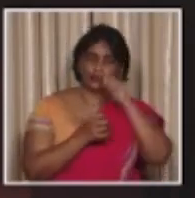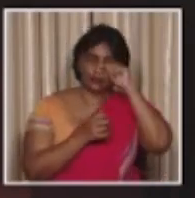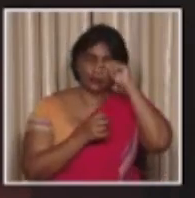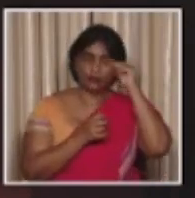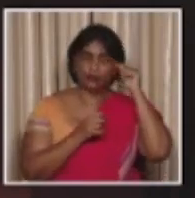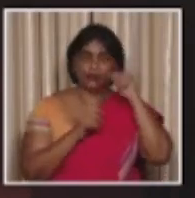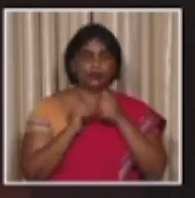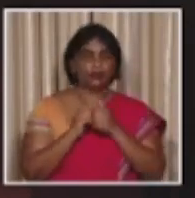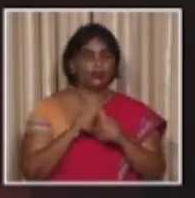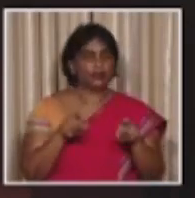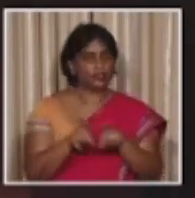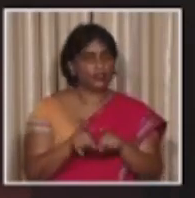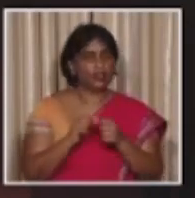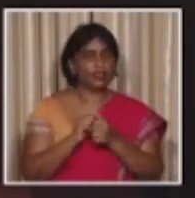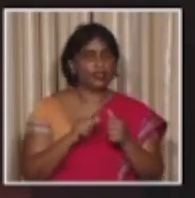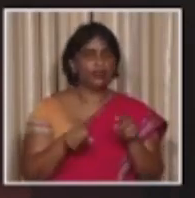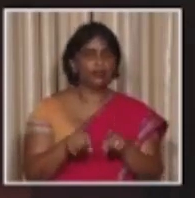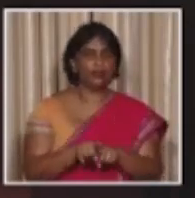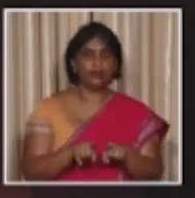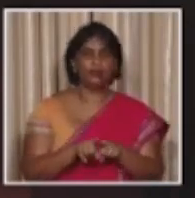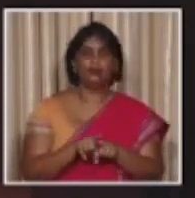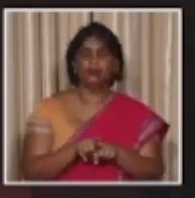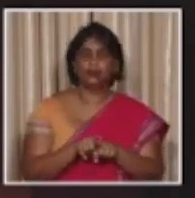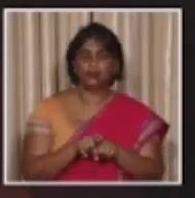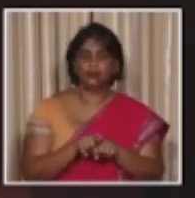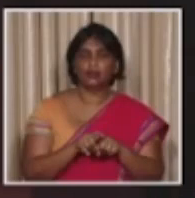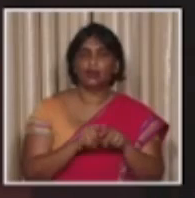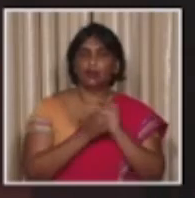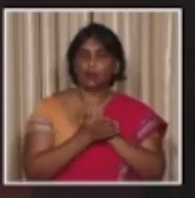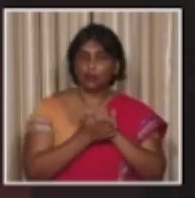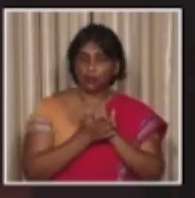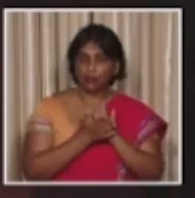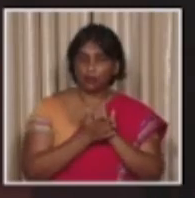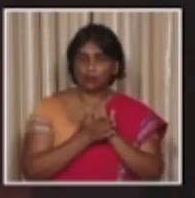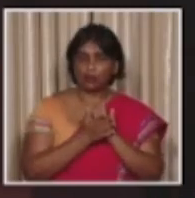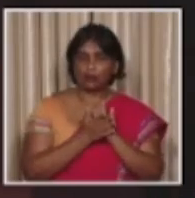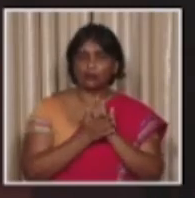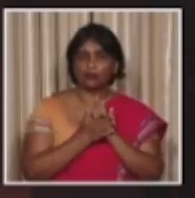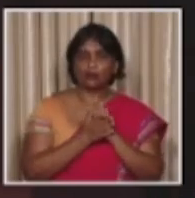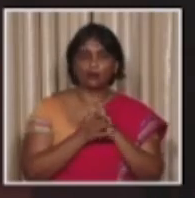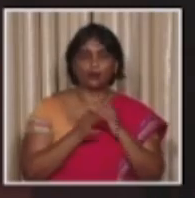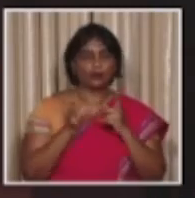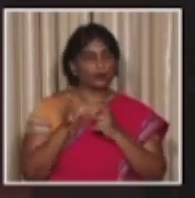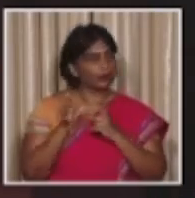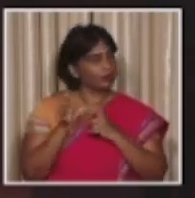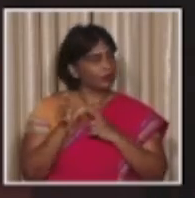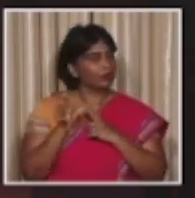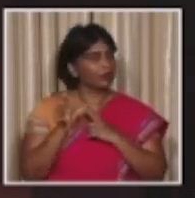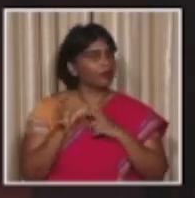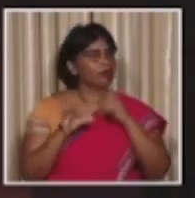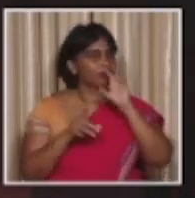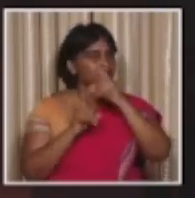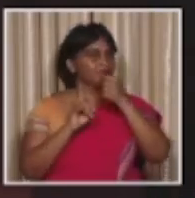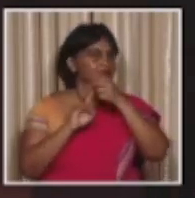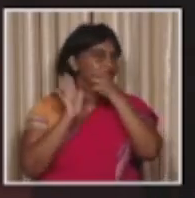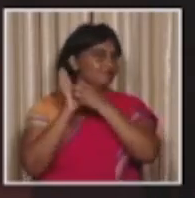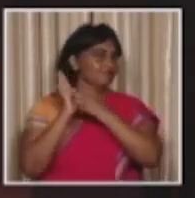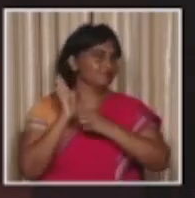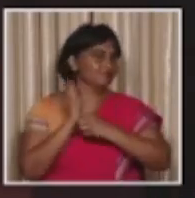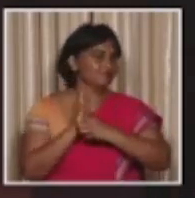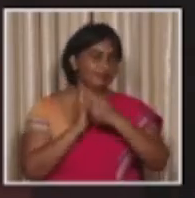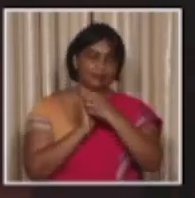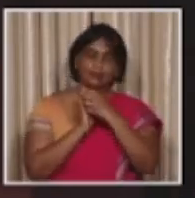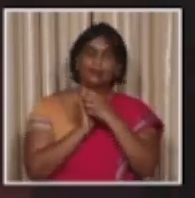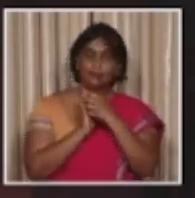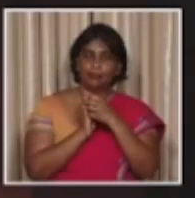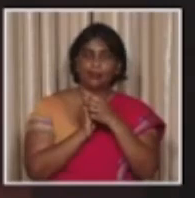මරඳවිල මැල්සිරිපුර බෙලිගම පොළොන්තලාව ආන්දිගම ගල්පොකුණ කෝල්වැව